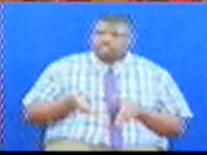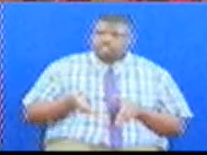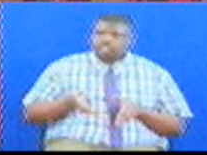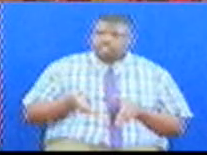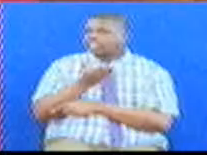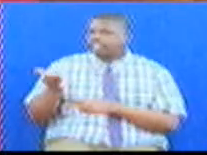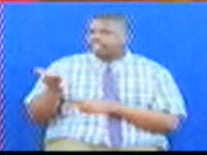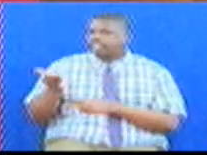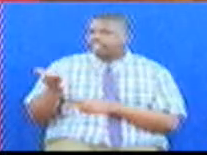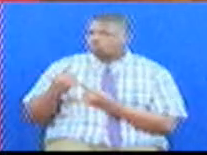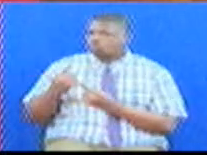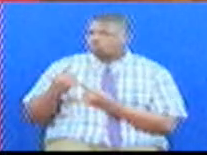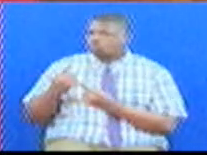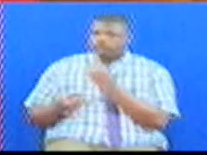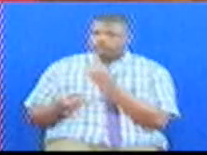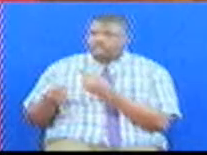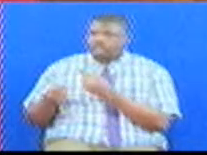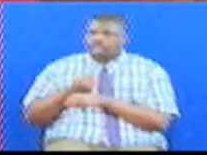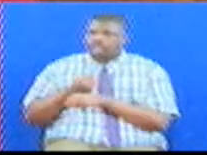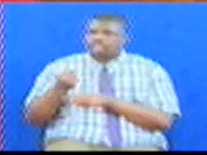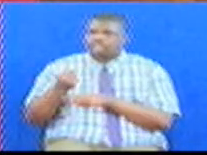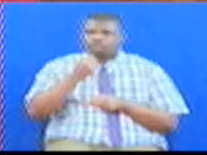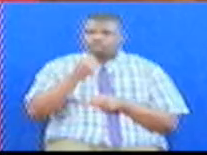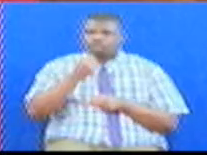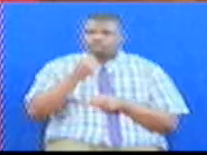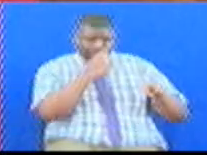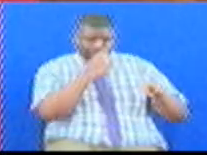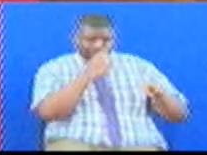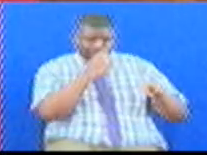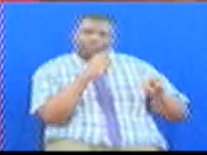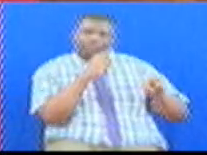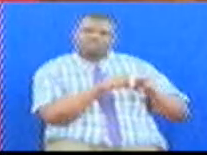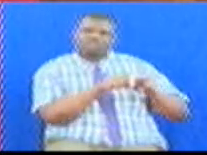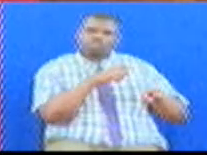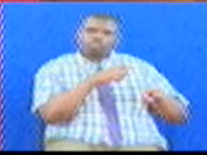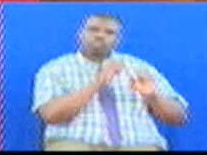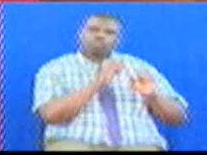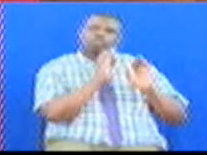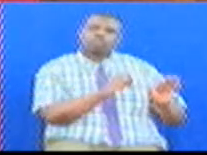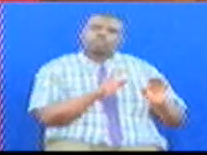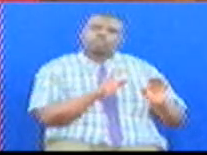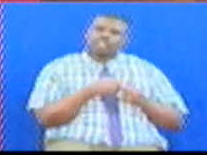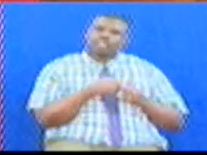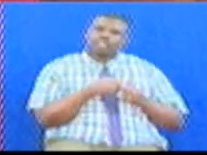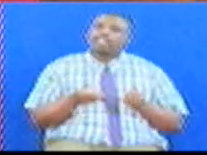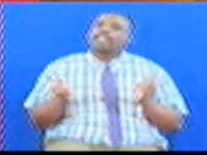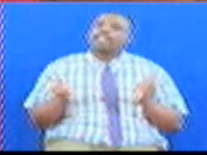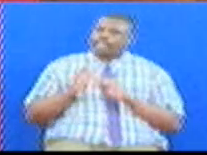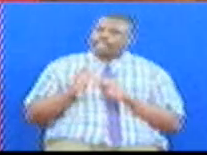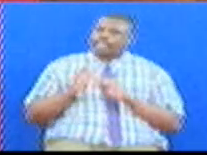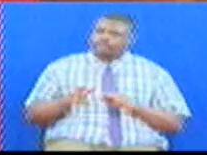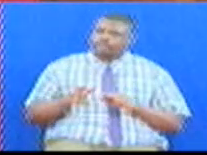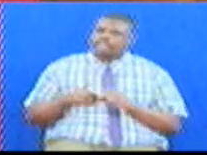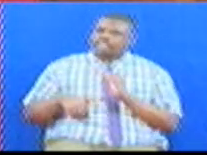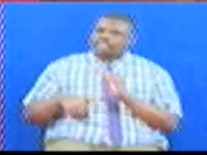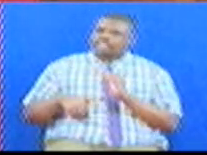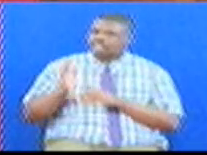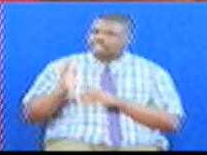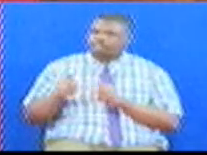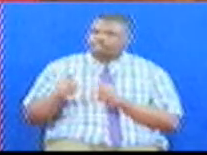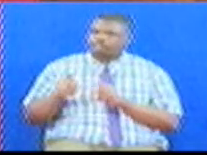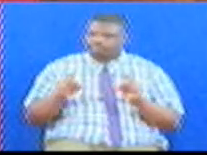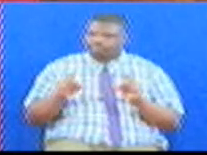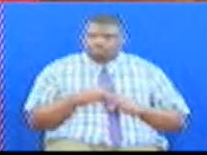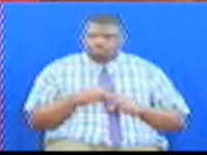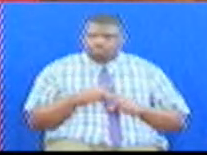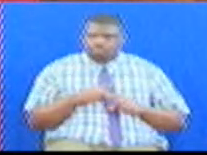kusema kwamba kazi ya walioifanya ndugu zetu ni nzuri, lakini itakamilika zaidi kama kifungu cha 111 a